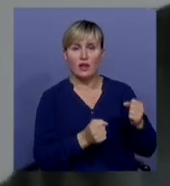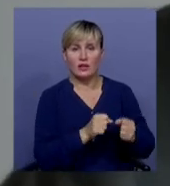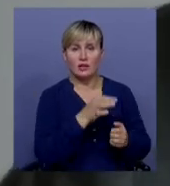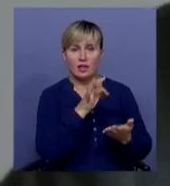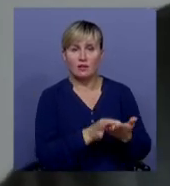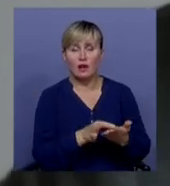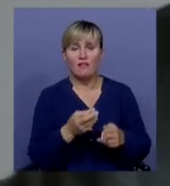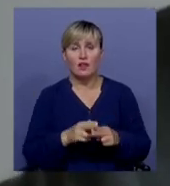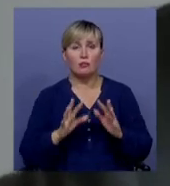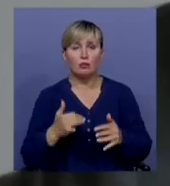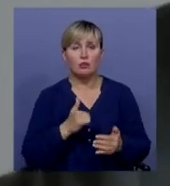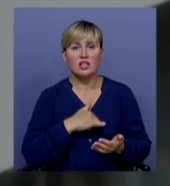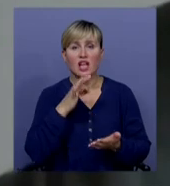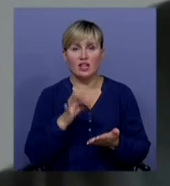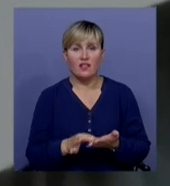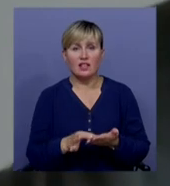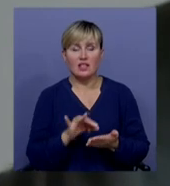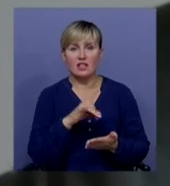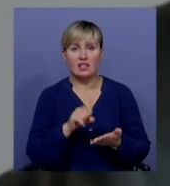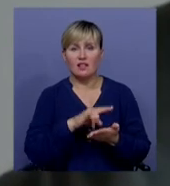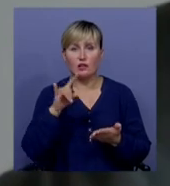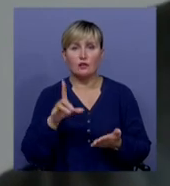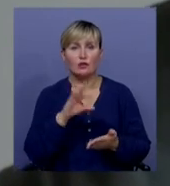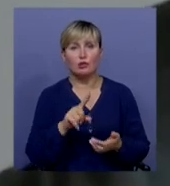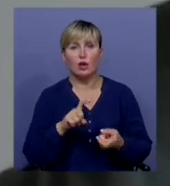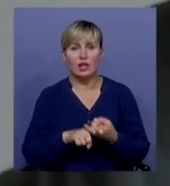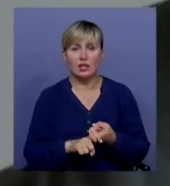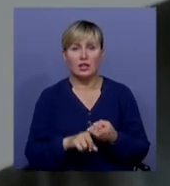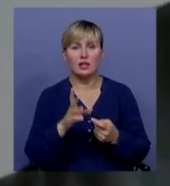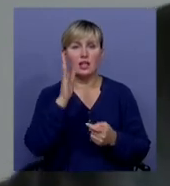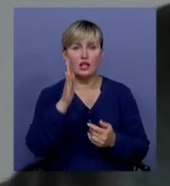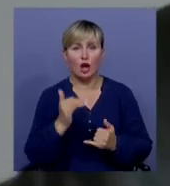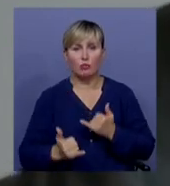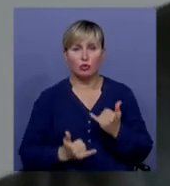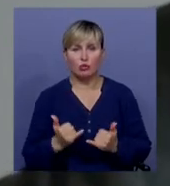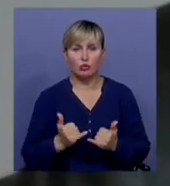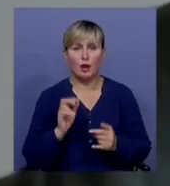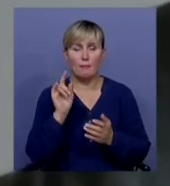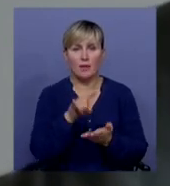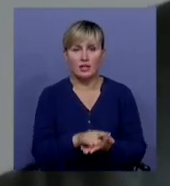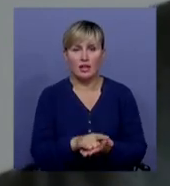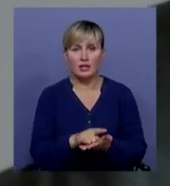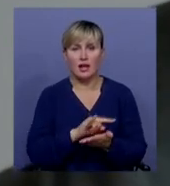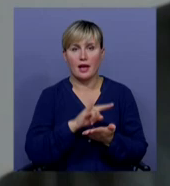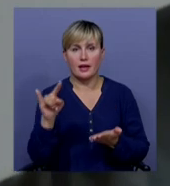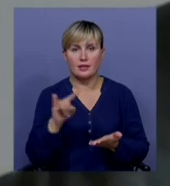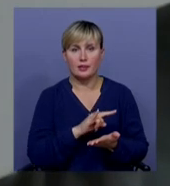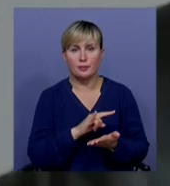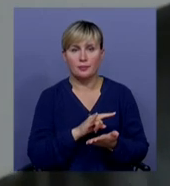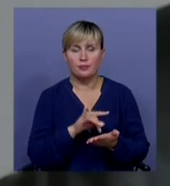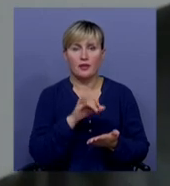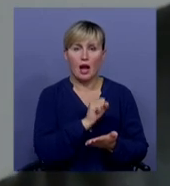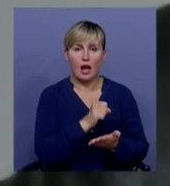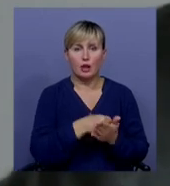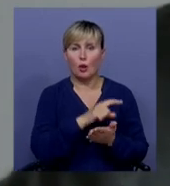этом случае у нас ответственной стороной за перевозку все, что касается дальнейшего обслуживания, посадки на рейс, перевозки из пункта А в